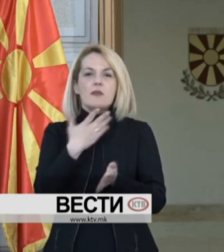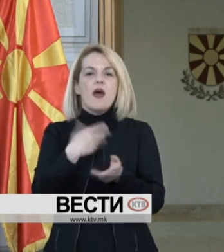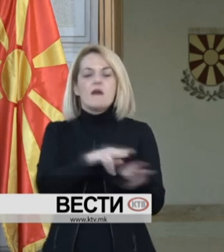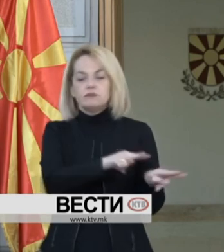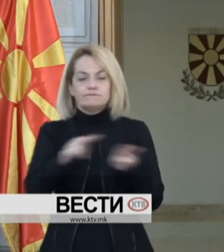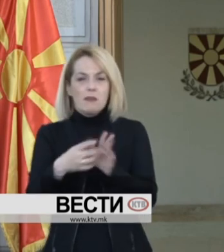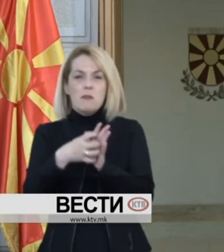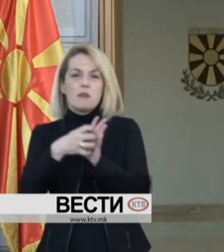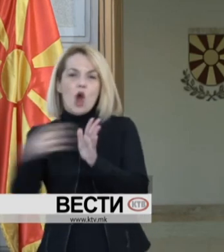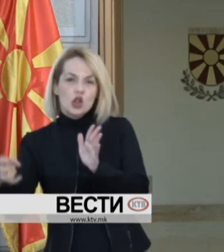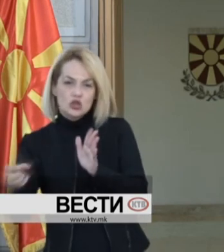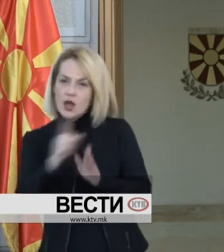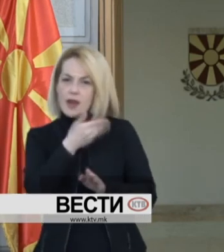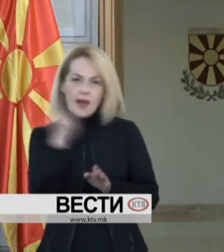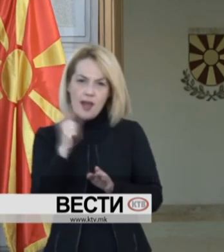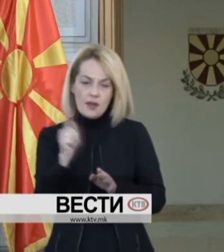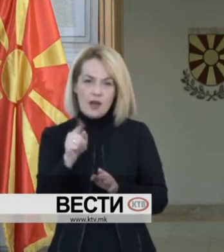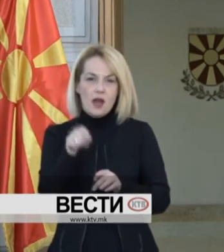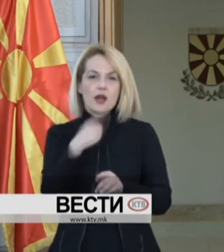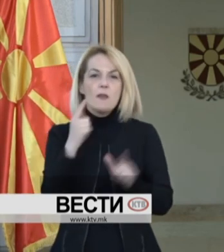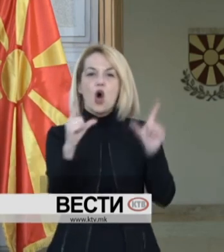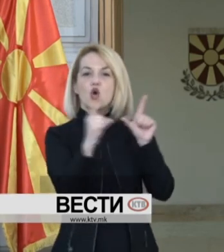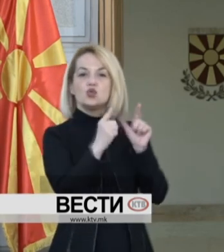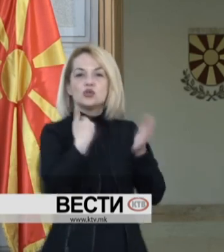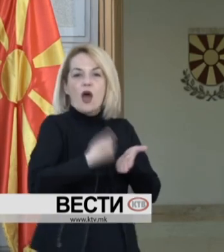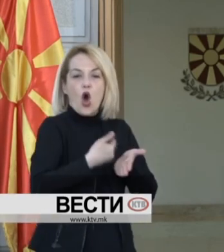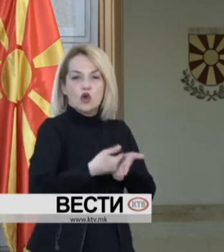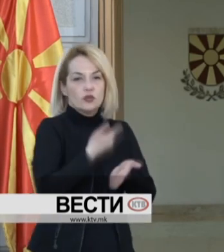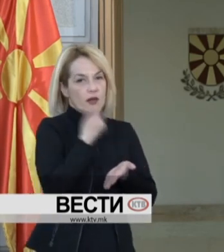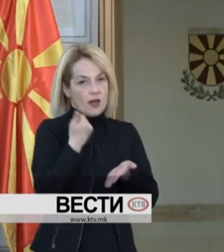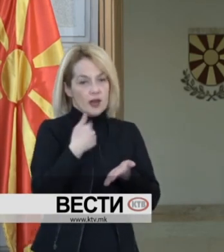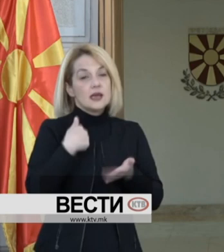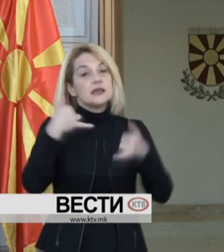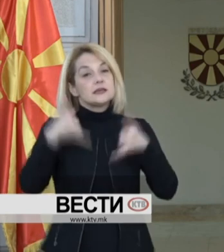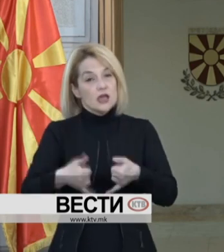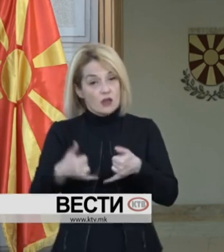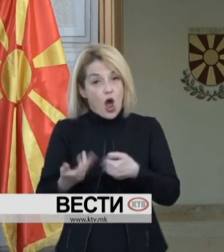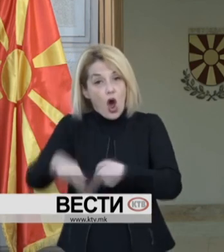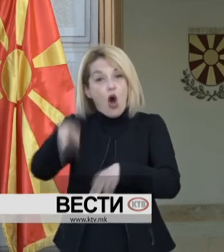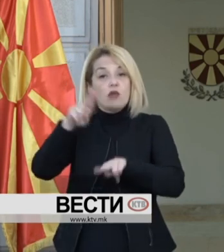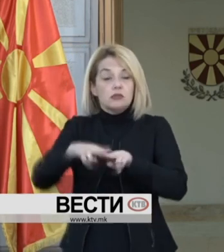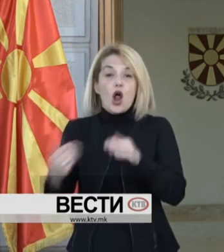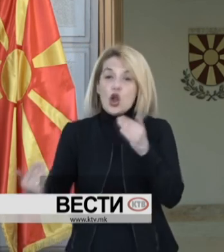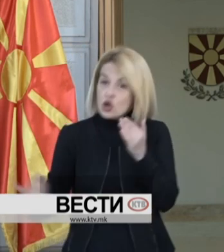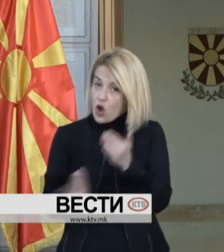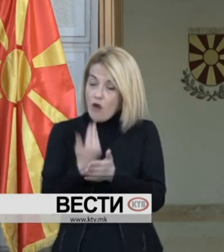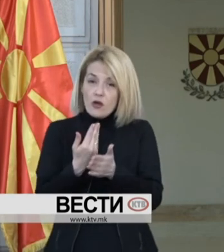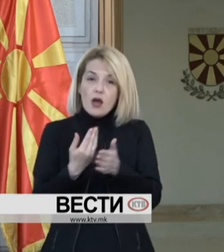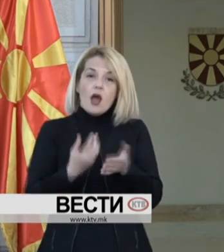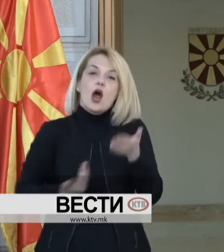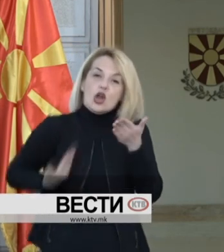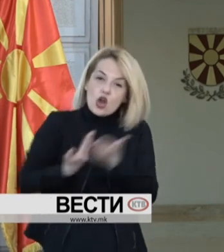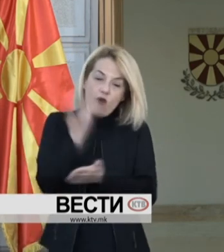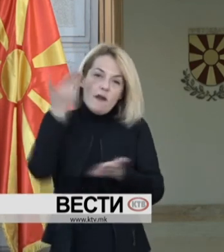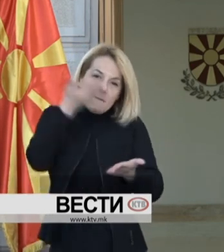правно продолжена, бидејќи за тоа нема уставен основ. Затоа јас денеска врз основа на нов образложен